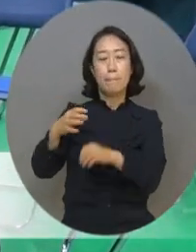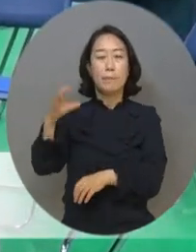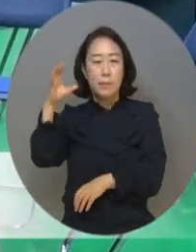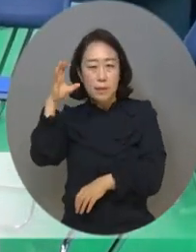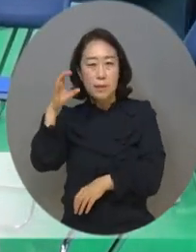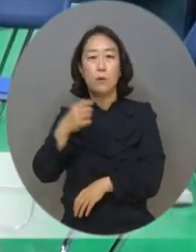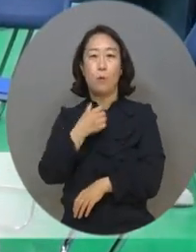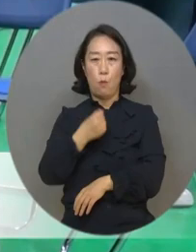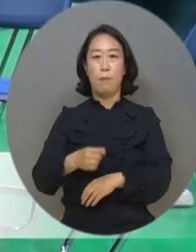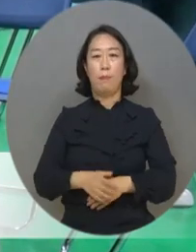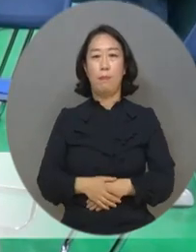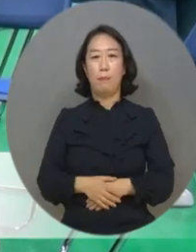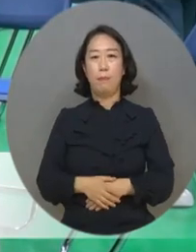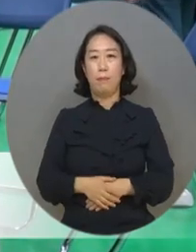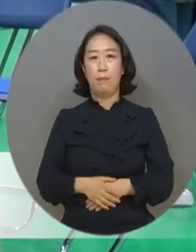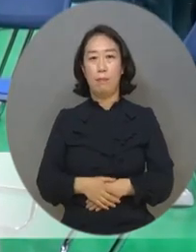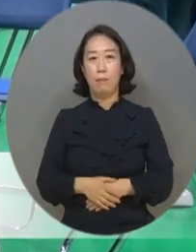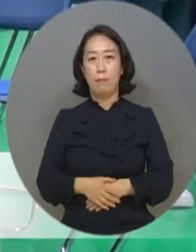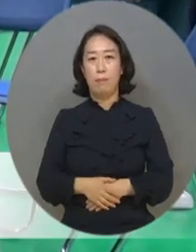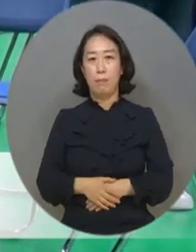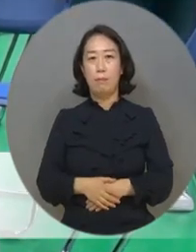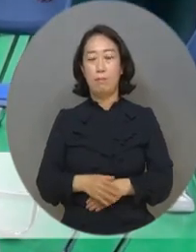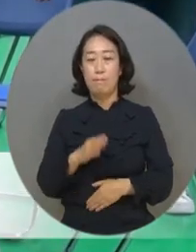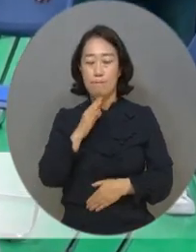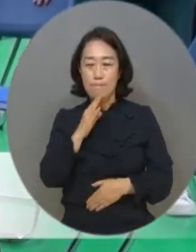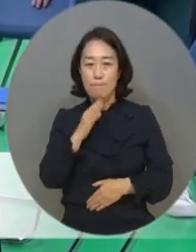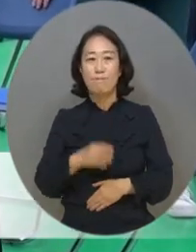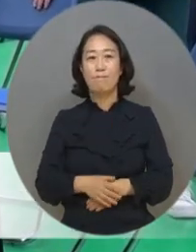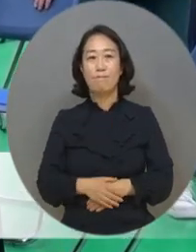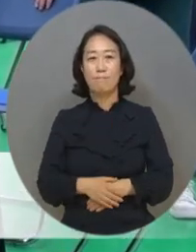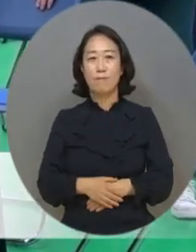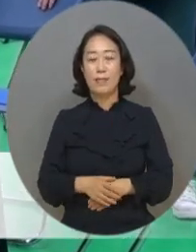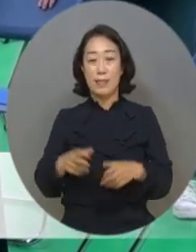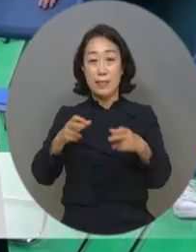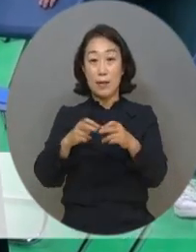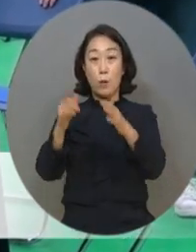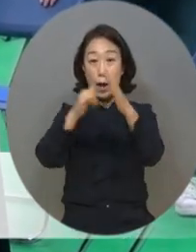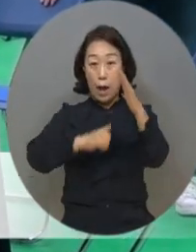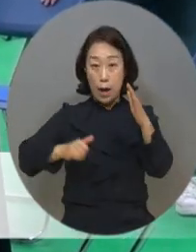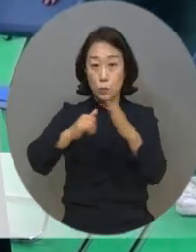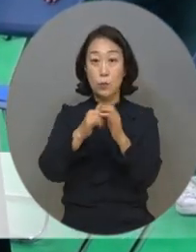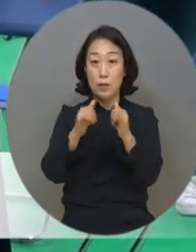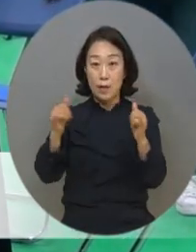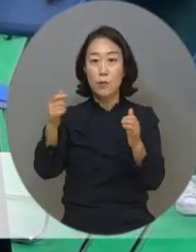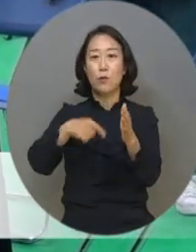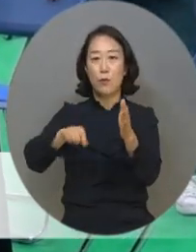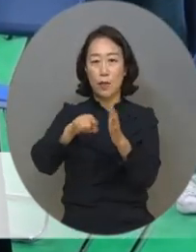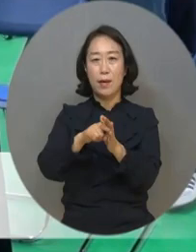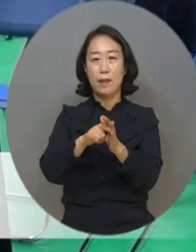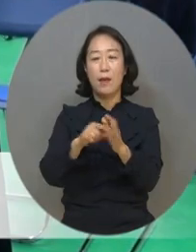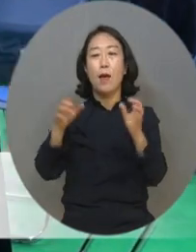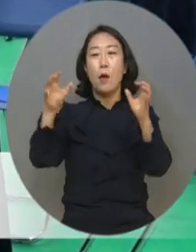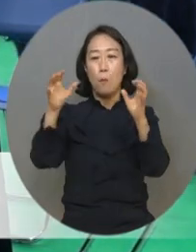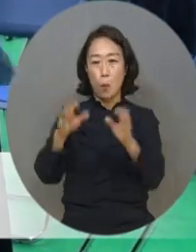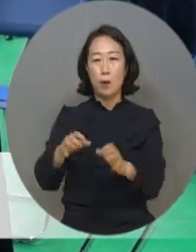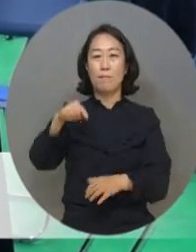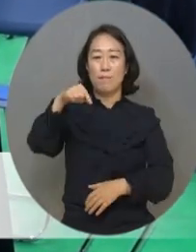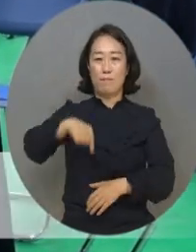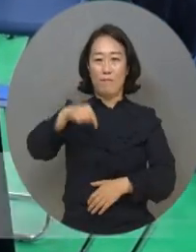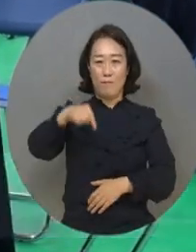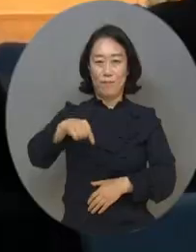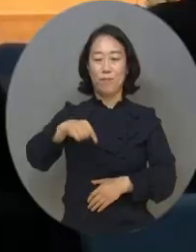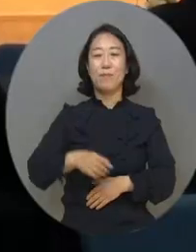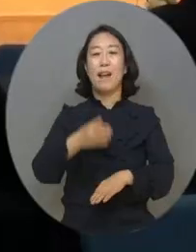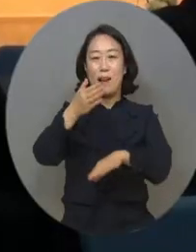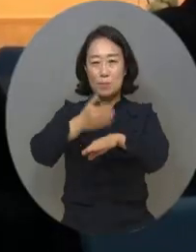행사입니다. 예. 네, 많은 예, 이렇게 장애인 가족분들이 참석하셔서 저희 응원을 자리를 보내주셔서